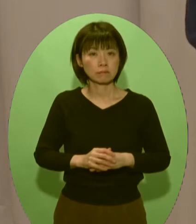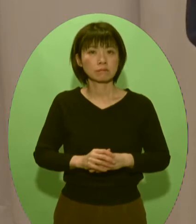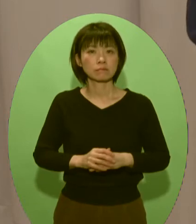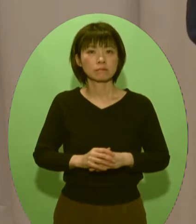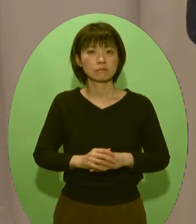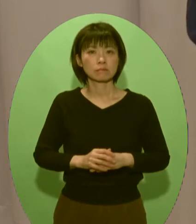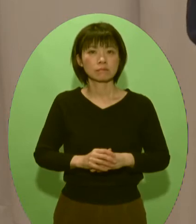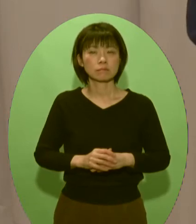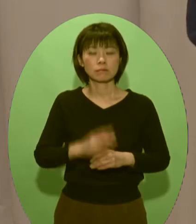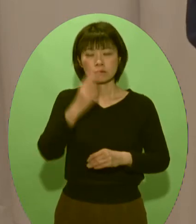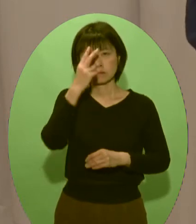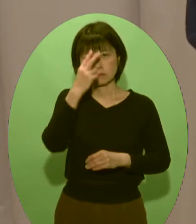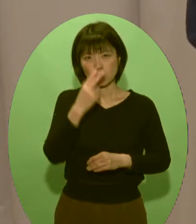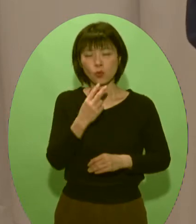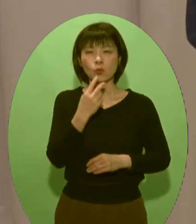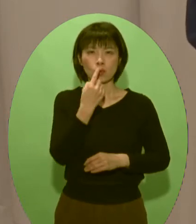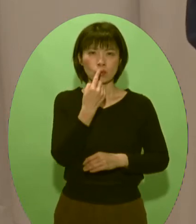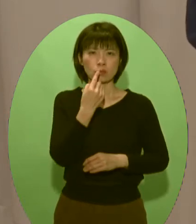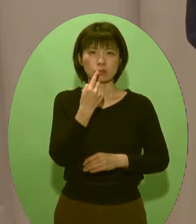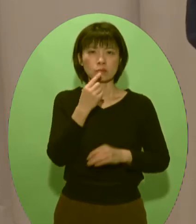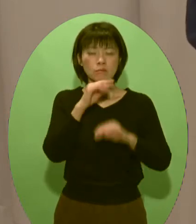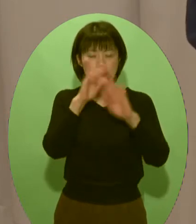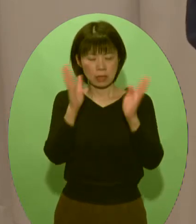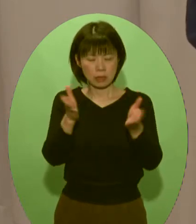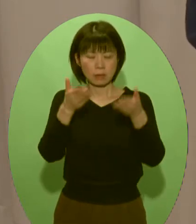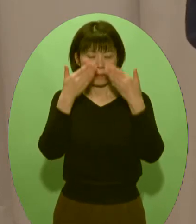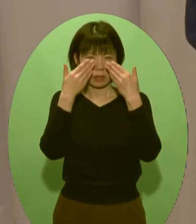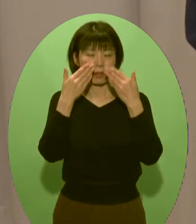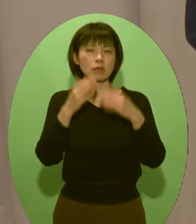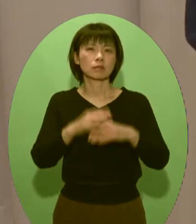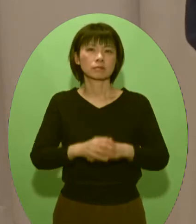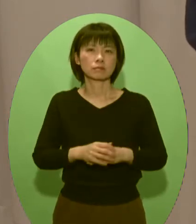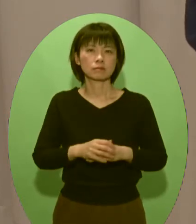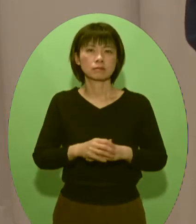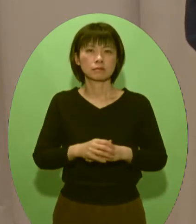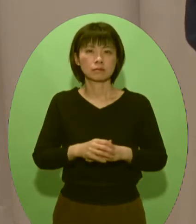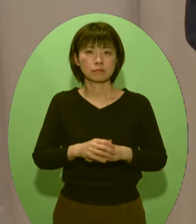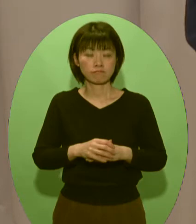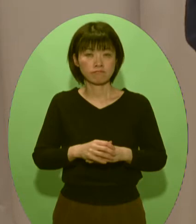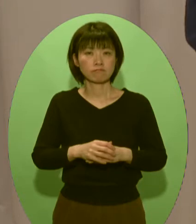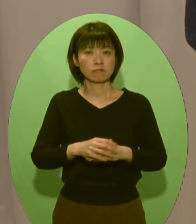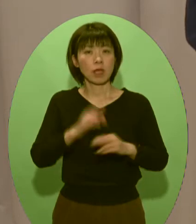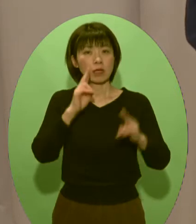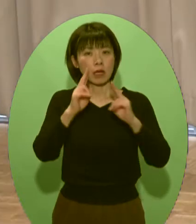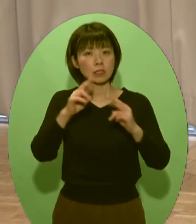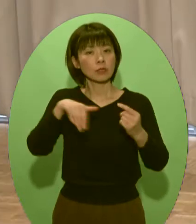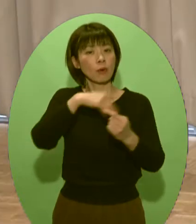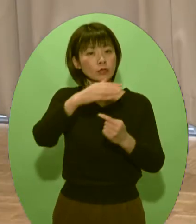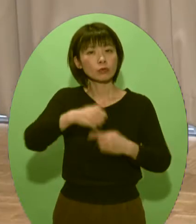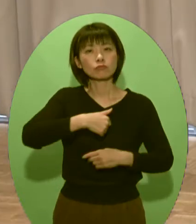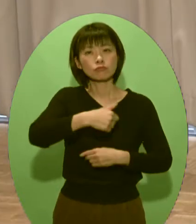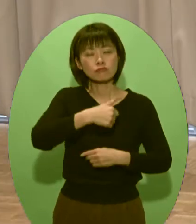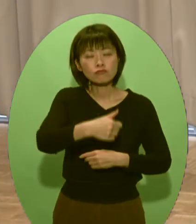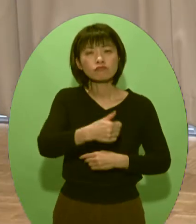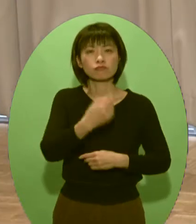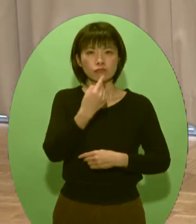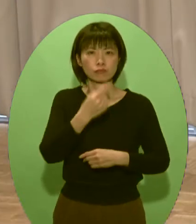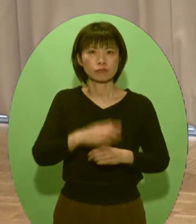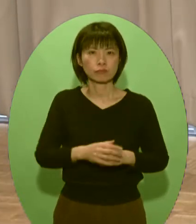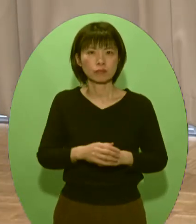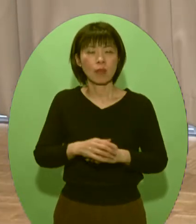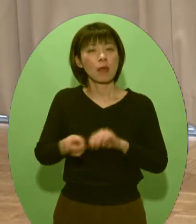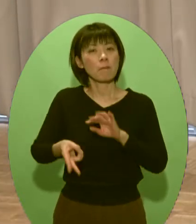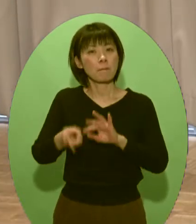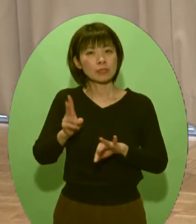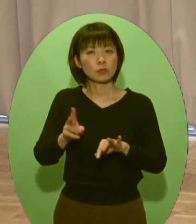視覚に障害があって全く目が見えないので、一人で毎日通勤して、パソコンを使って仕